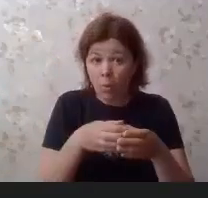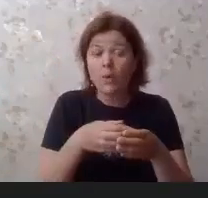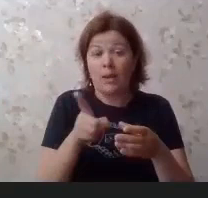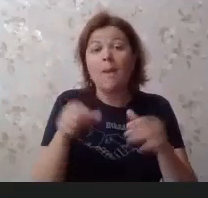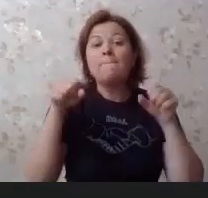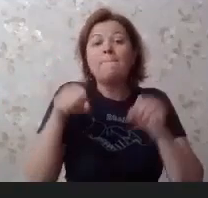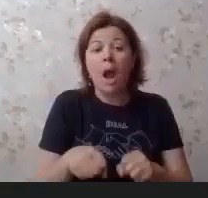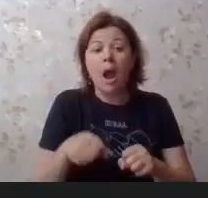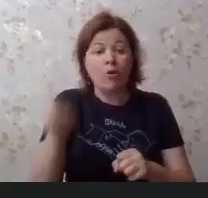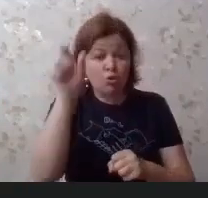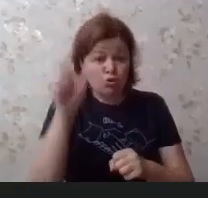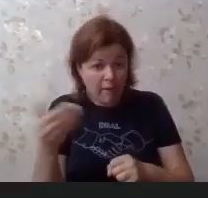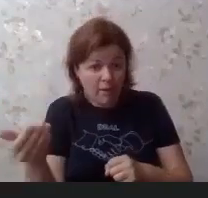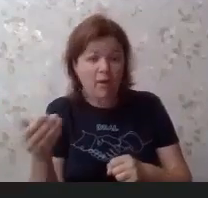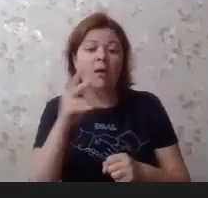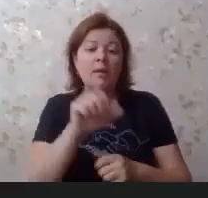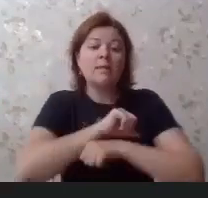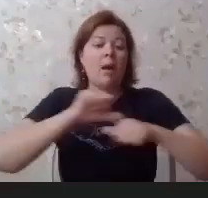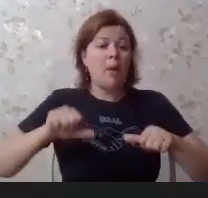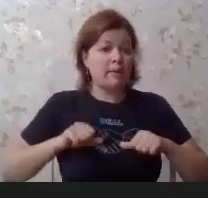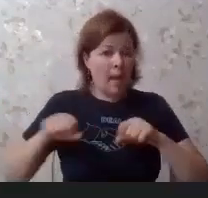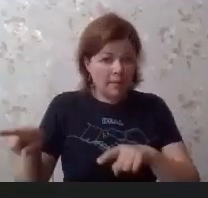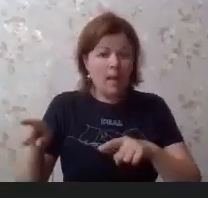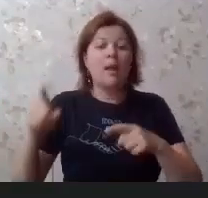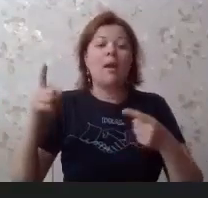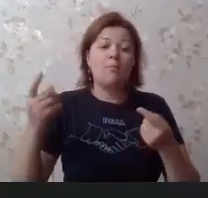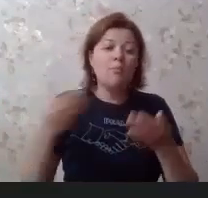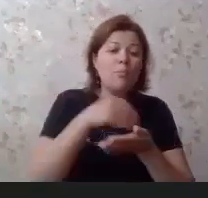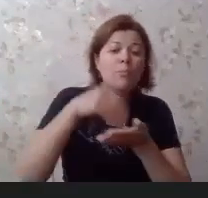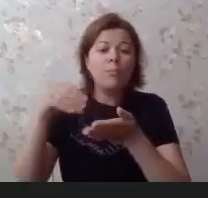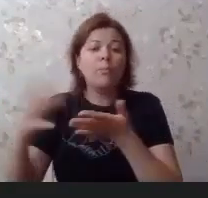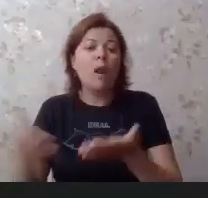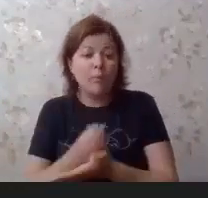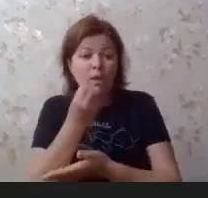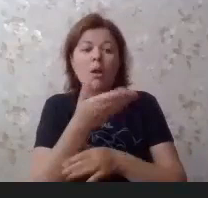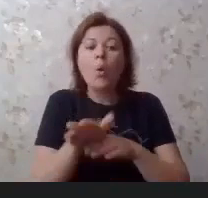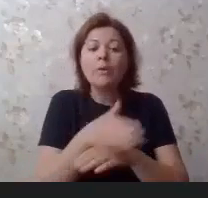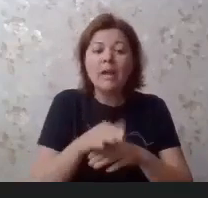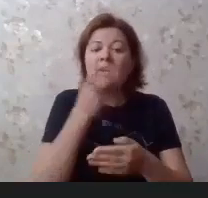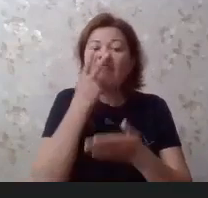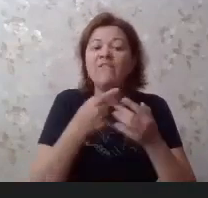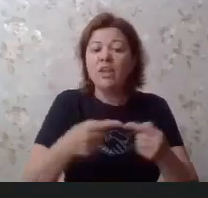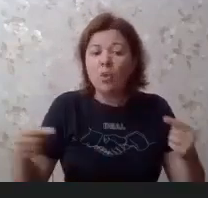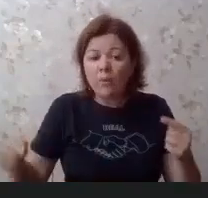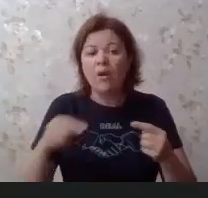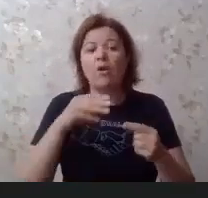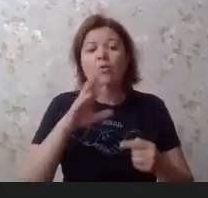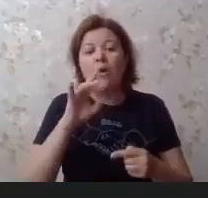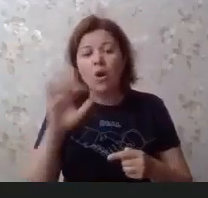на самостоятельное приобретение отдельных видов товаров, работ, услуг за счет соответствующего бюджета.